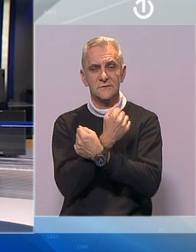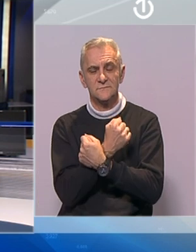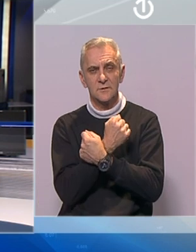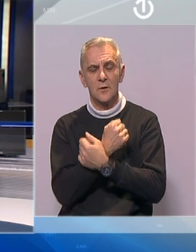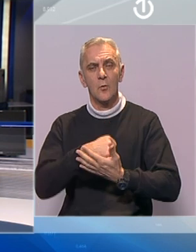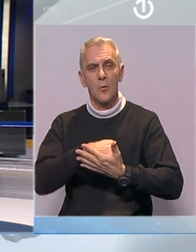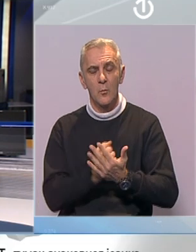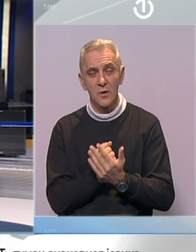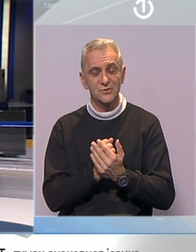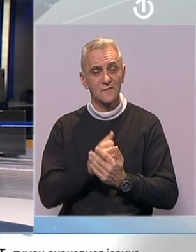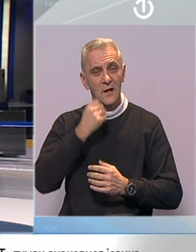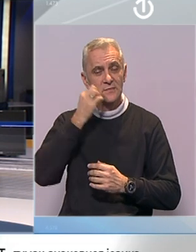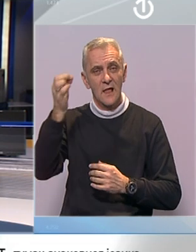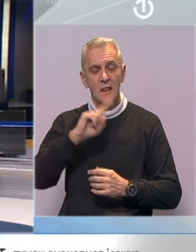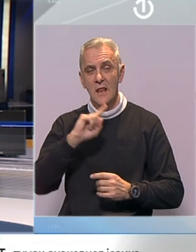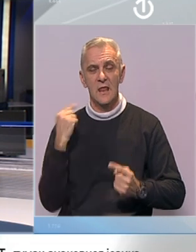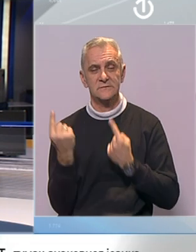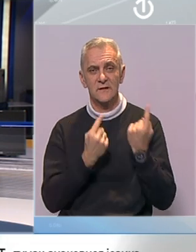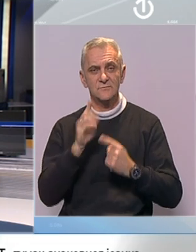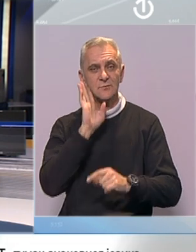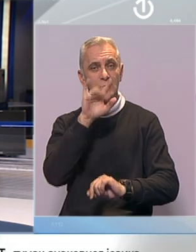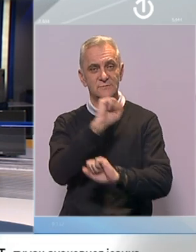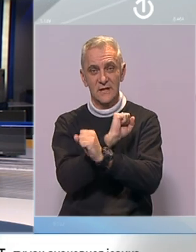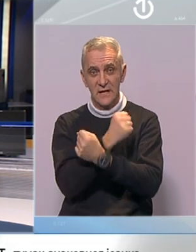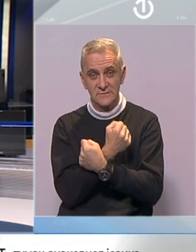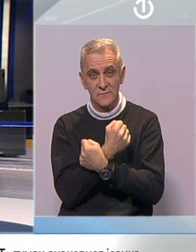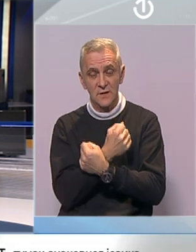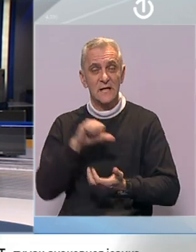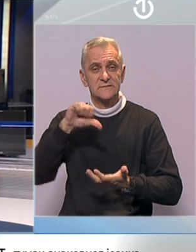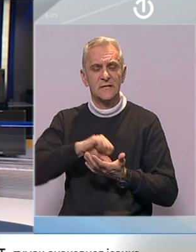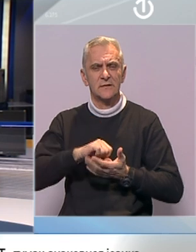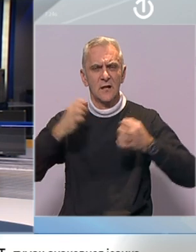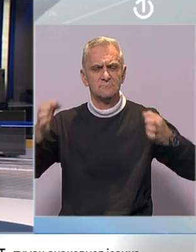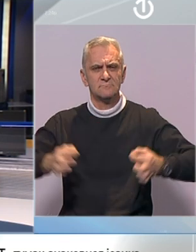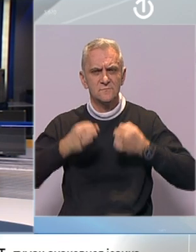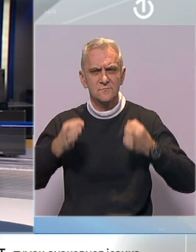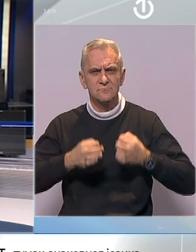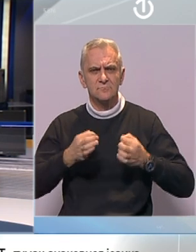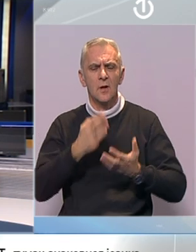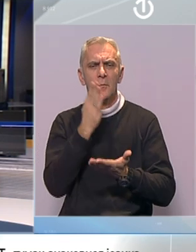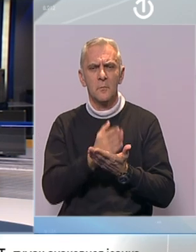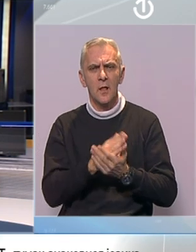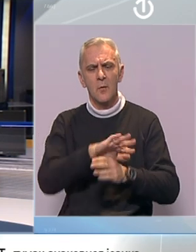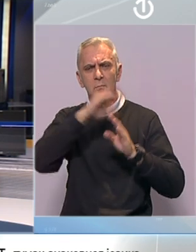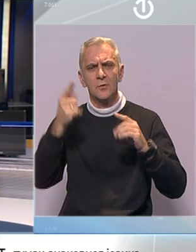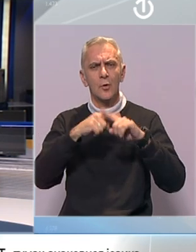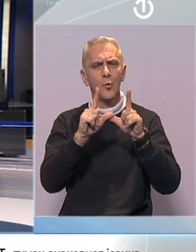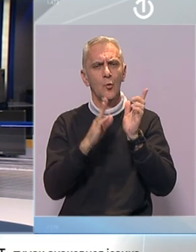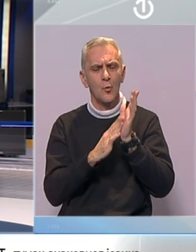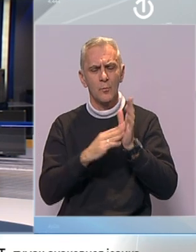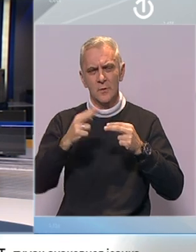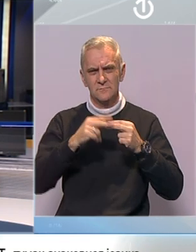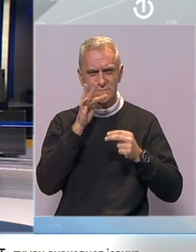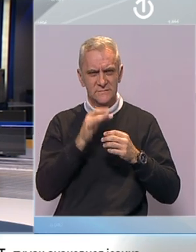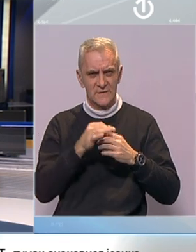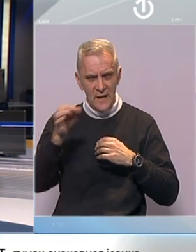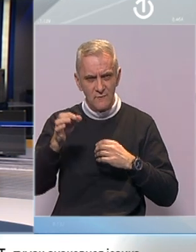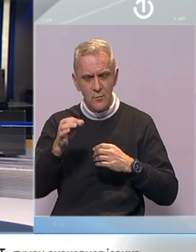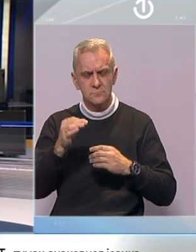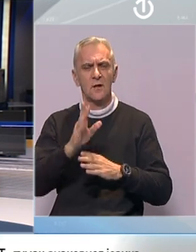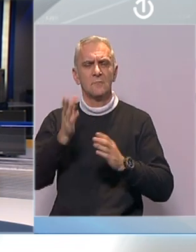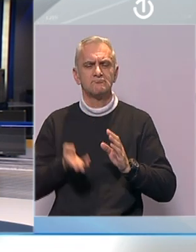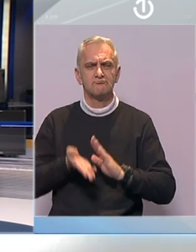se obilježava Dan nezavisnosti Bosne i Hercegovine. Centralna svečanost održana je na brdu Hum iznad Sarajeva